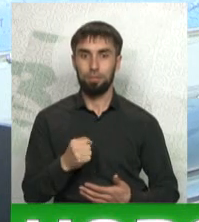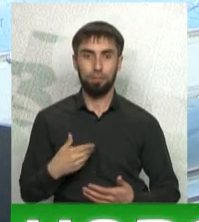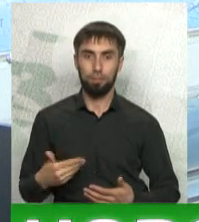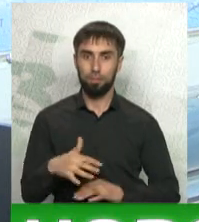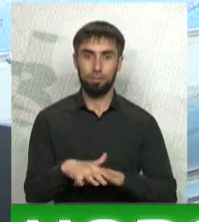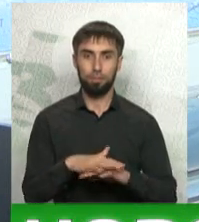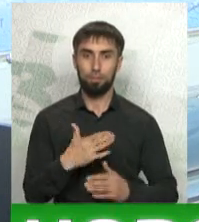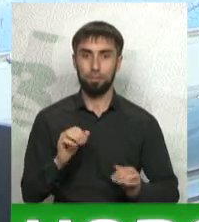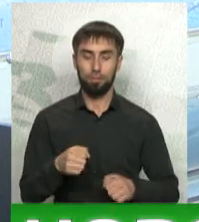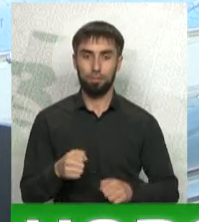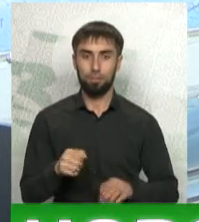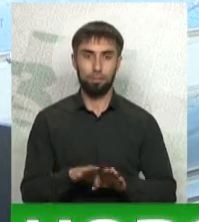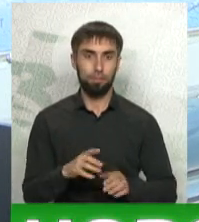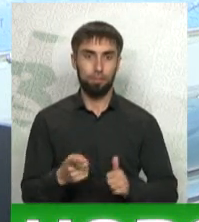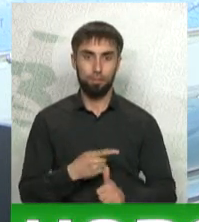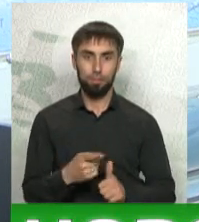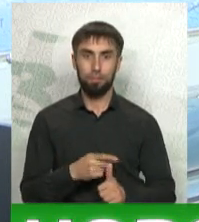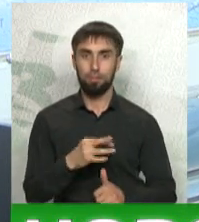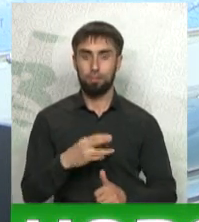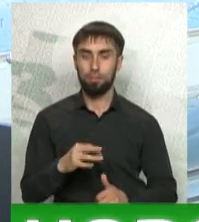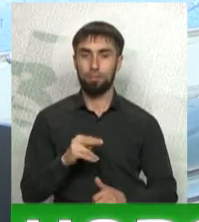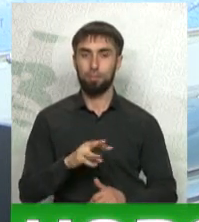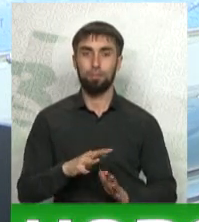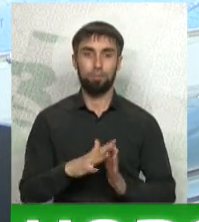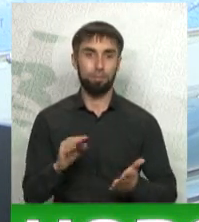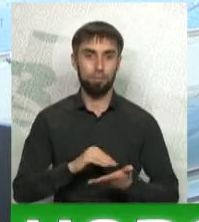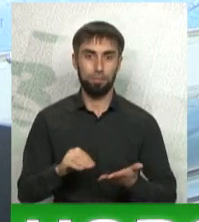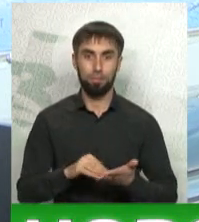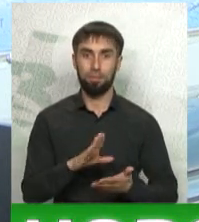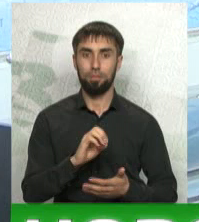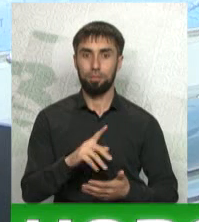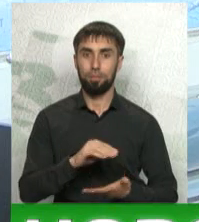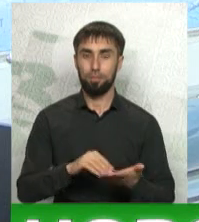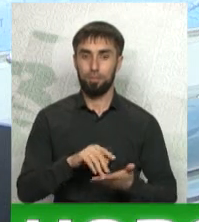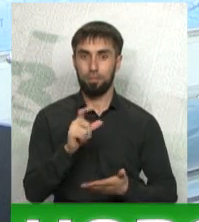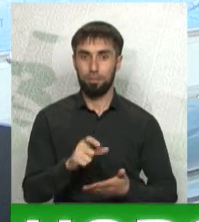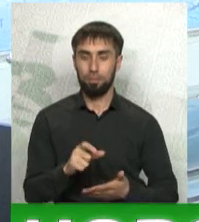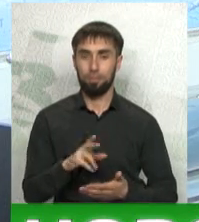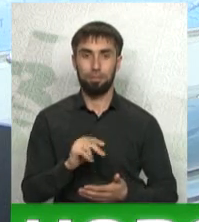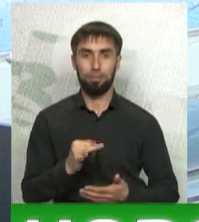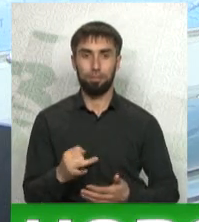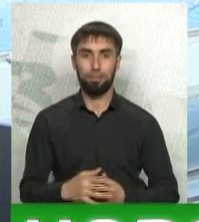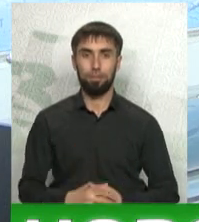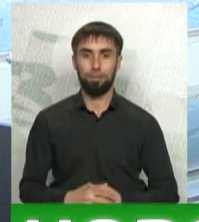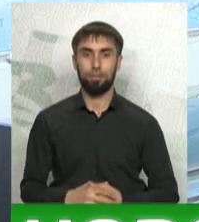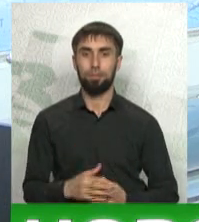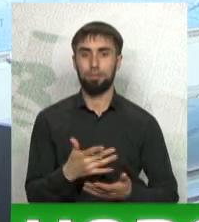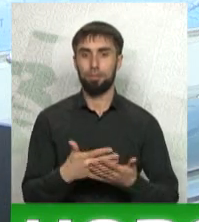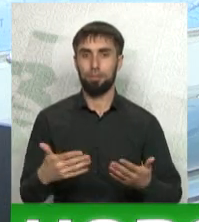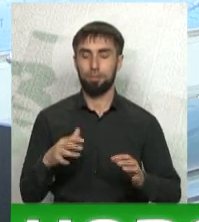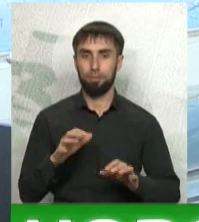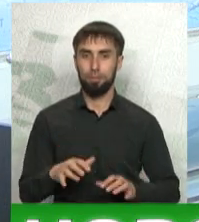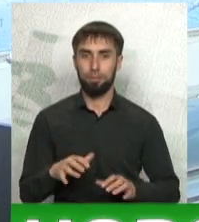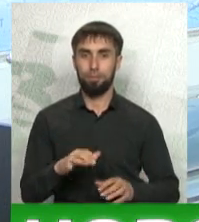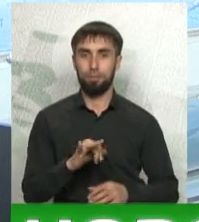если можно сказать конечно чем больше писателей ведь писатель и другие представители